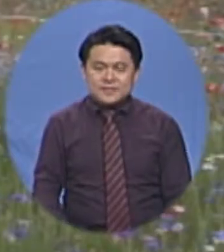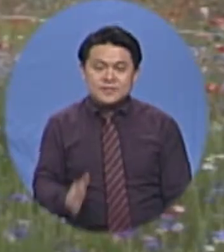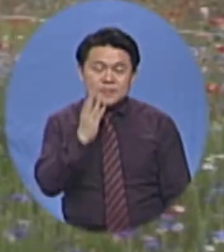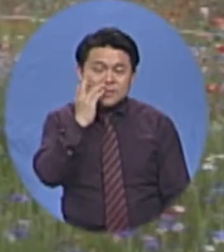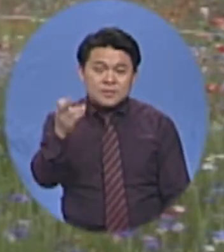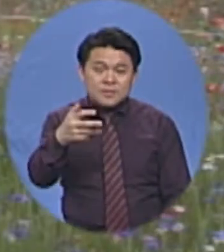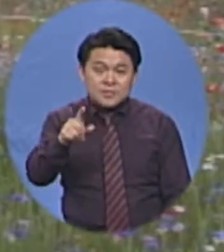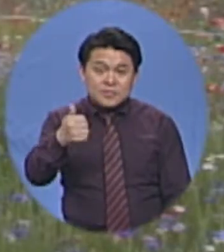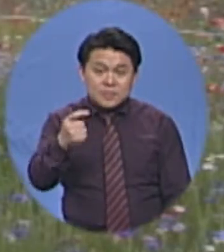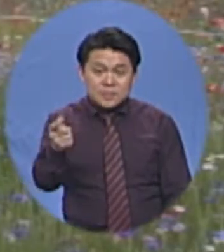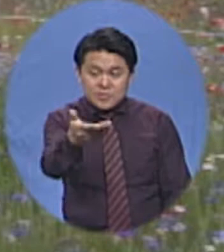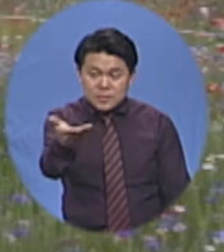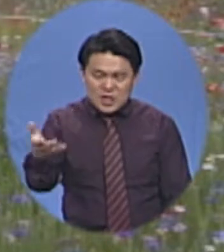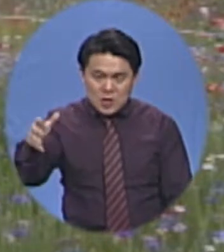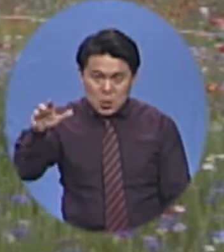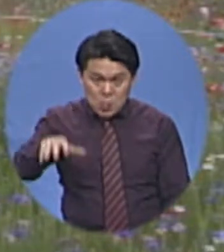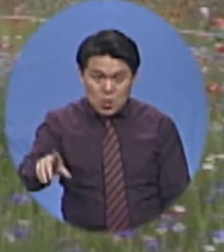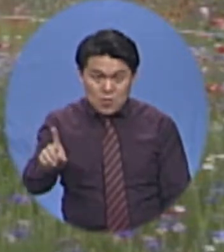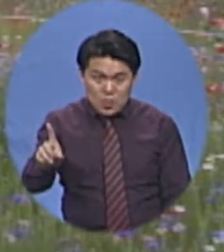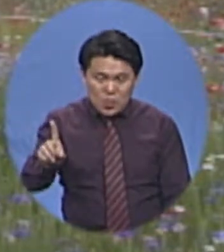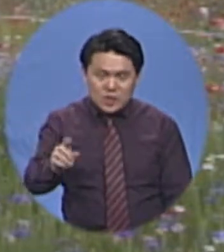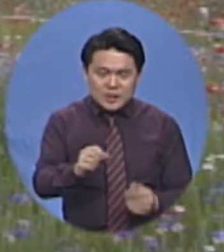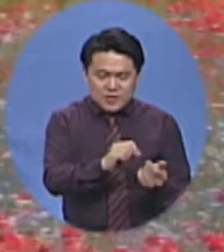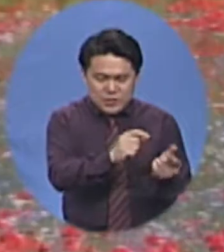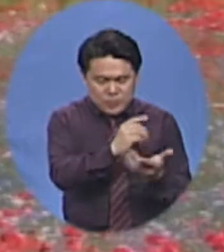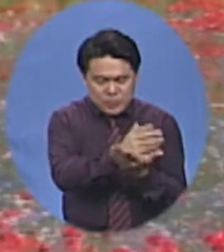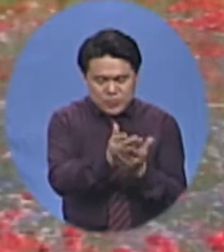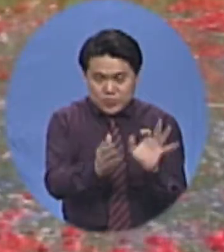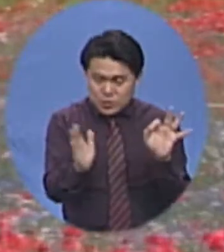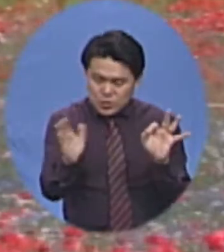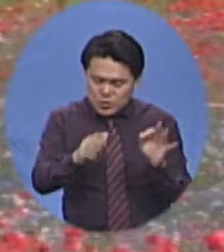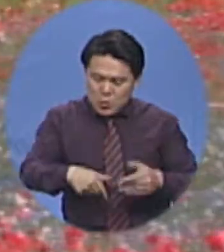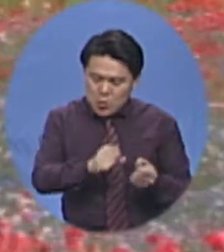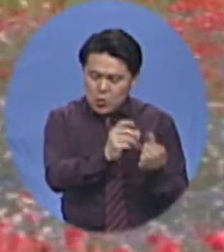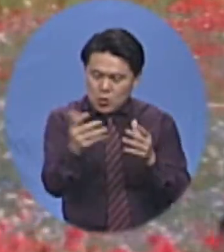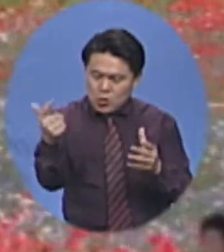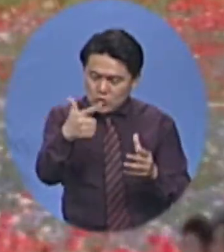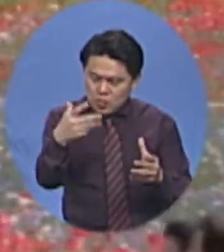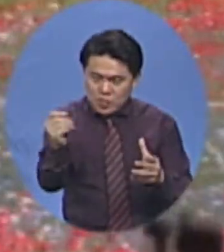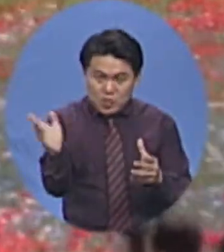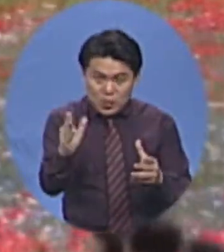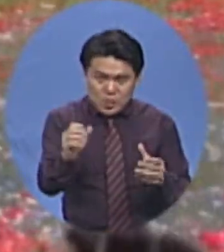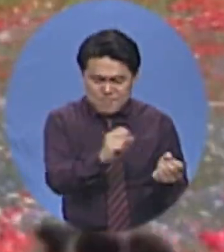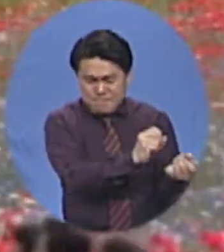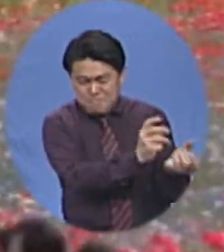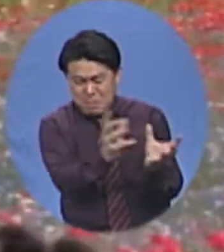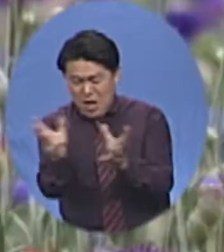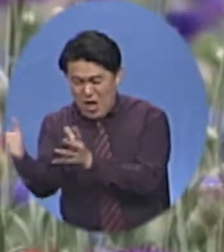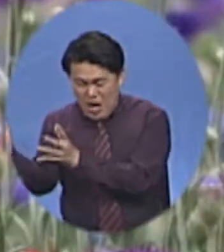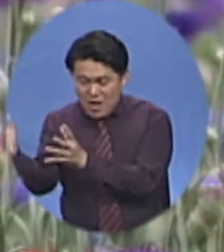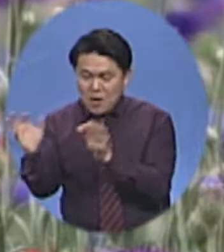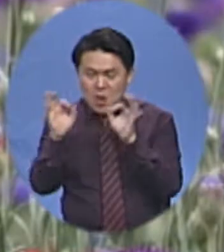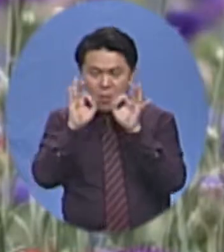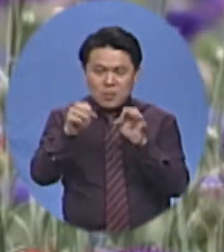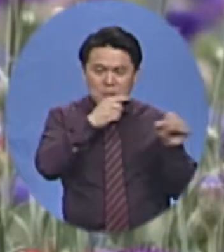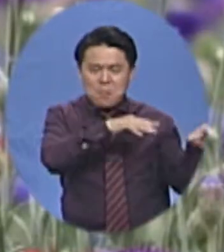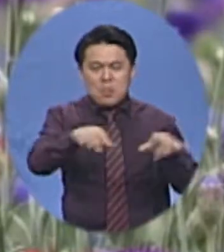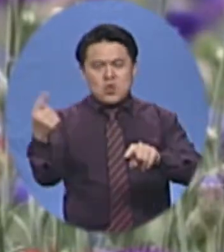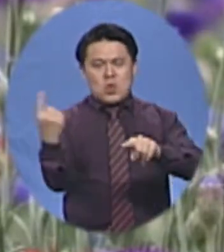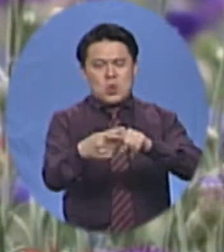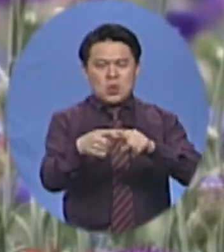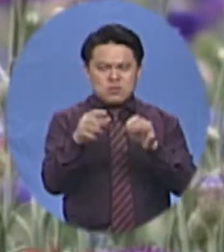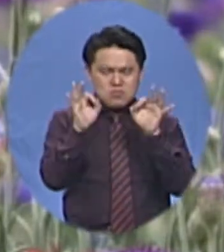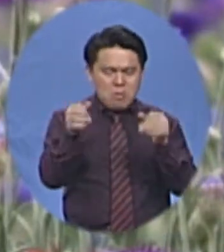울산 태화강에는 꽃향기비, 작약 등 10여 종의 봄꽃 6천만 송이가 화려한 물결을 이루며 한 폭의